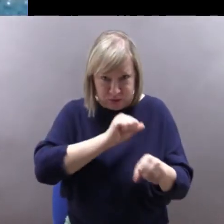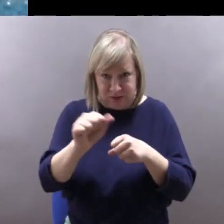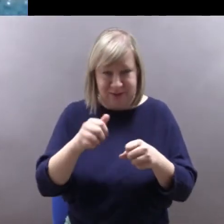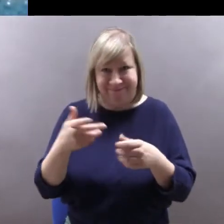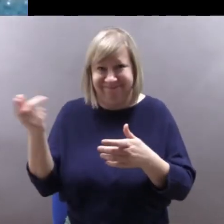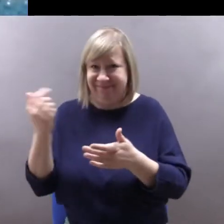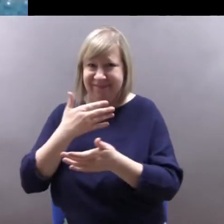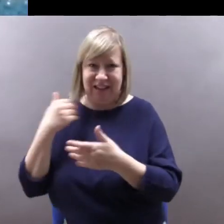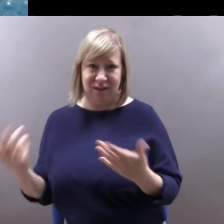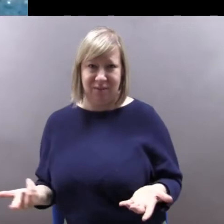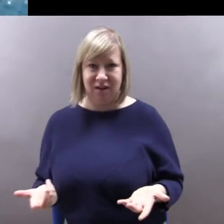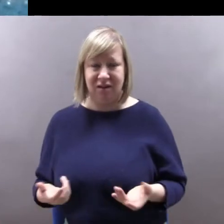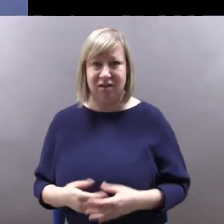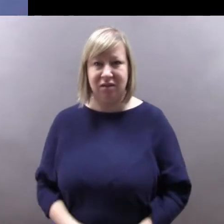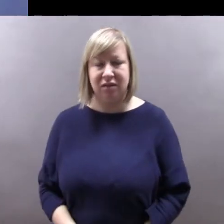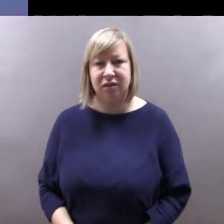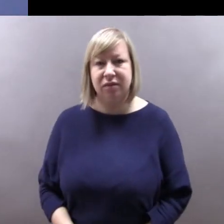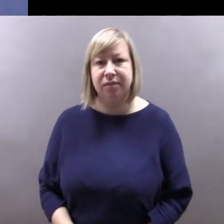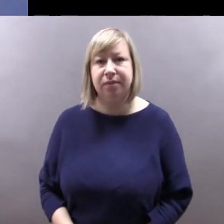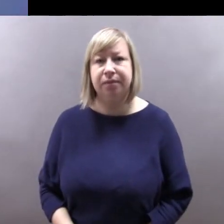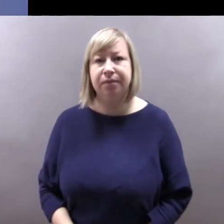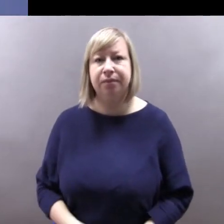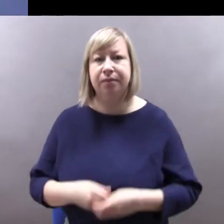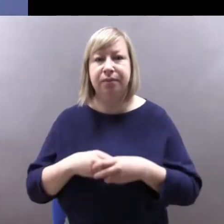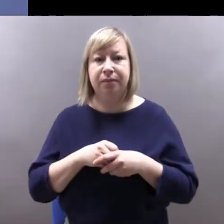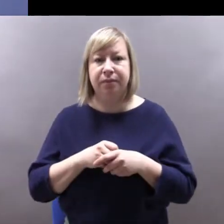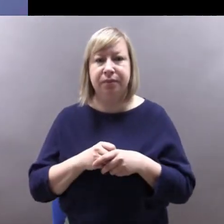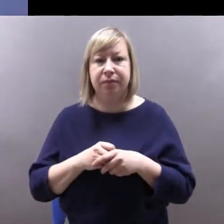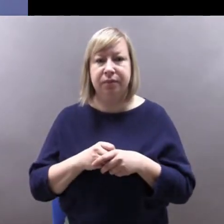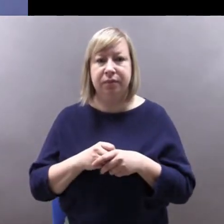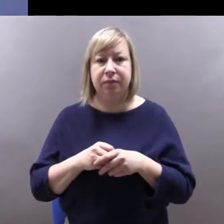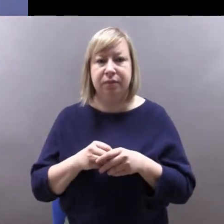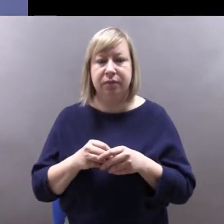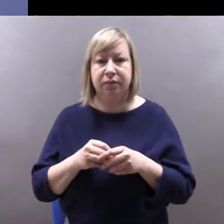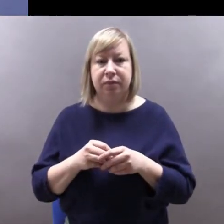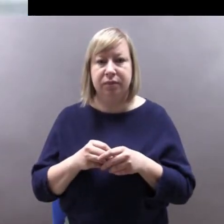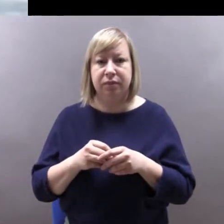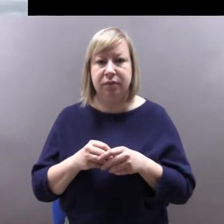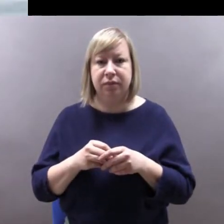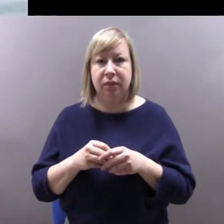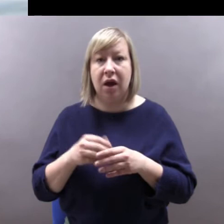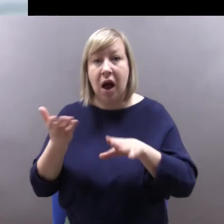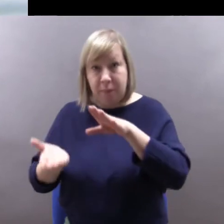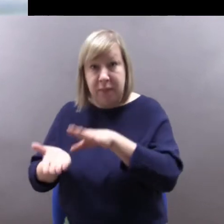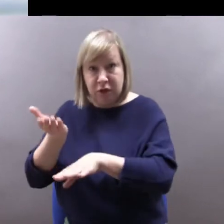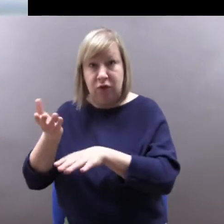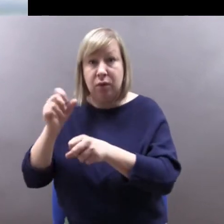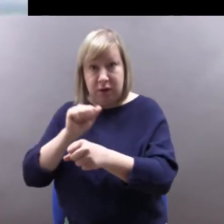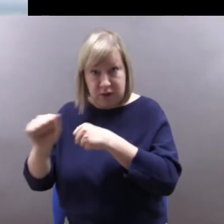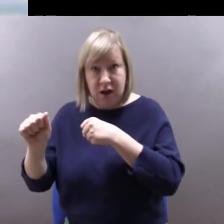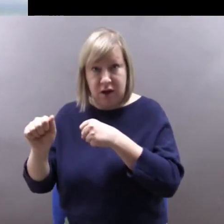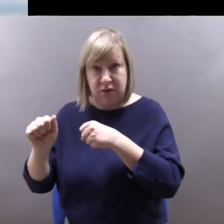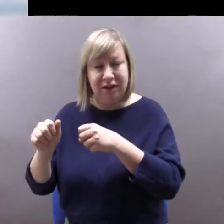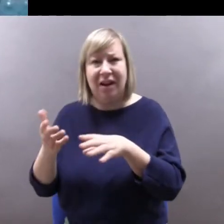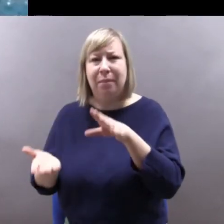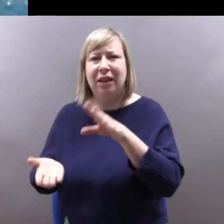ta dostępność? Bo ja uważam, że w tym momencie nie ma. No właśnie, że nie ma. Właśnie, że nie ma. Słuchajcie, no, ale... Ale platforma